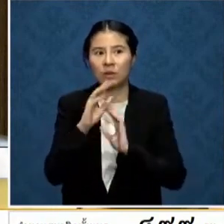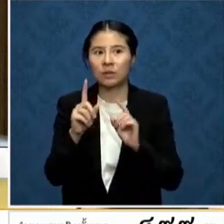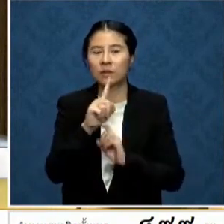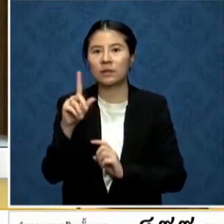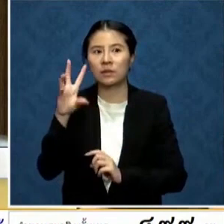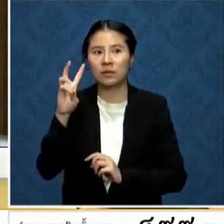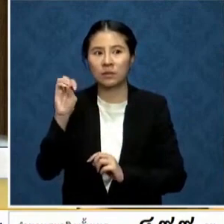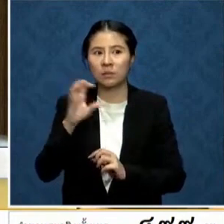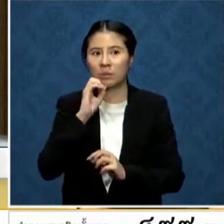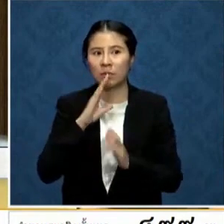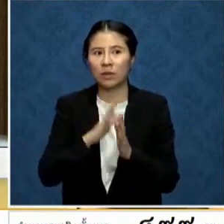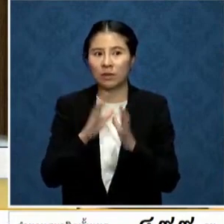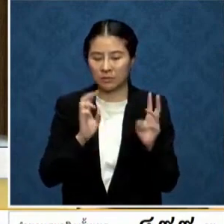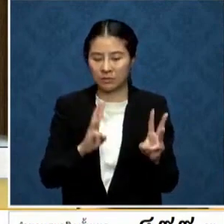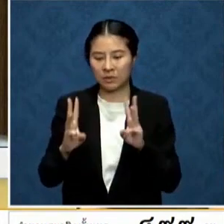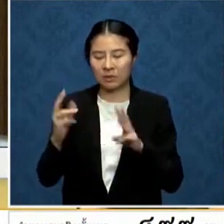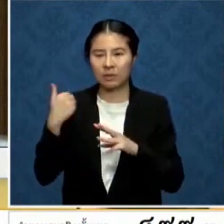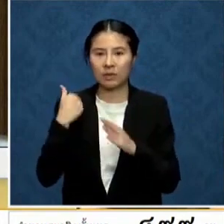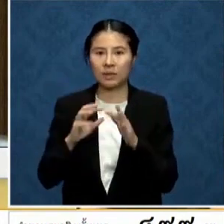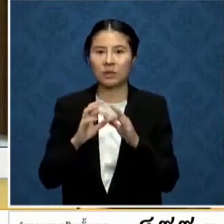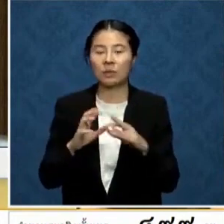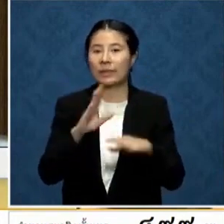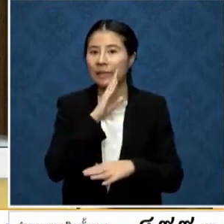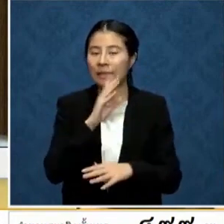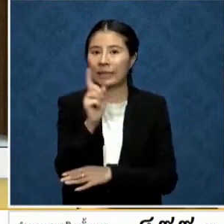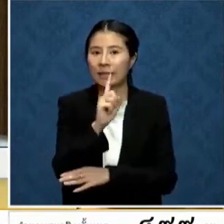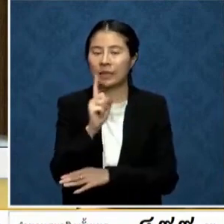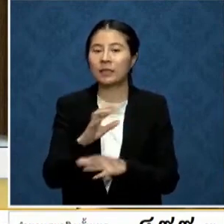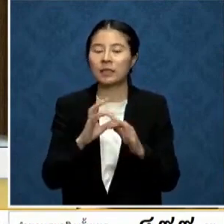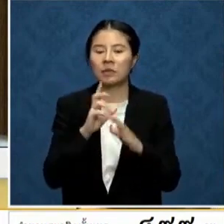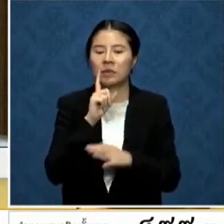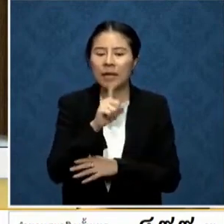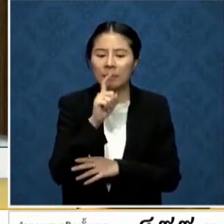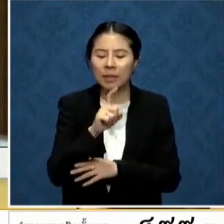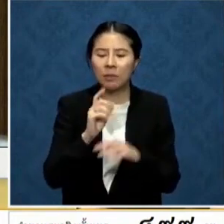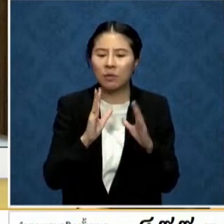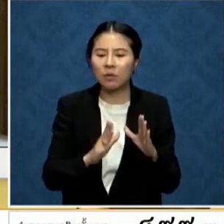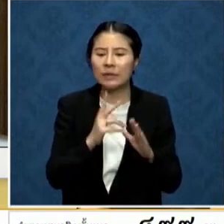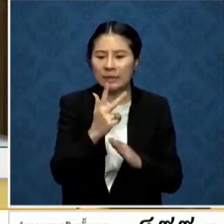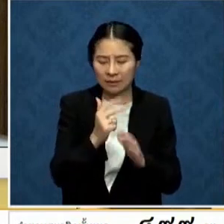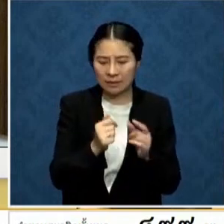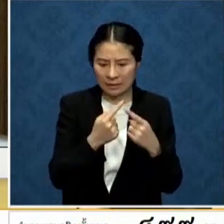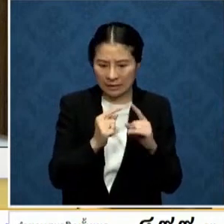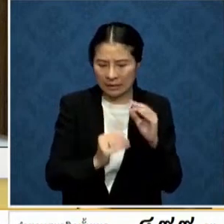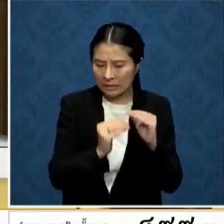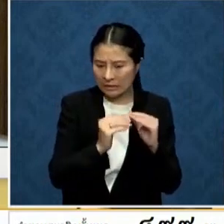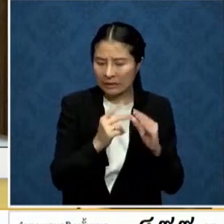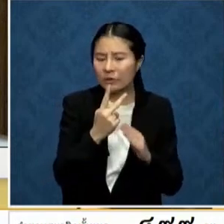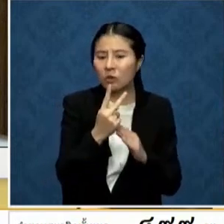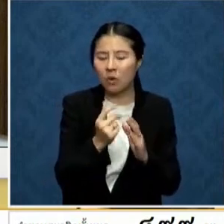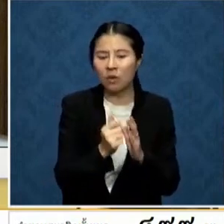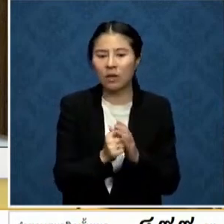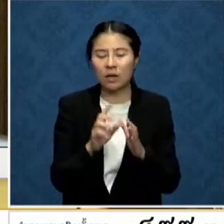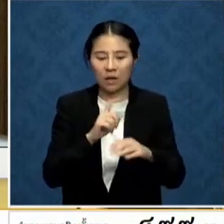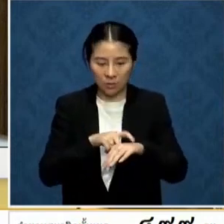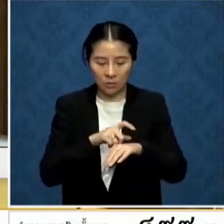160ก็มีกลไกแบบนี้อยู่แล้วพูดง่ายๆคือหากสมมุติวันนั้นมีโควต้า 3กระทู้แต่มีคนใช้สิทธิ์แค่ 2กระทู้เนี่ยมันก็จะมีการเกลี่ยวเวลาเพื่อให้ 2